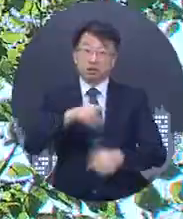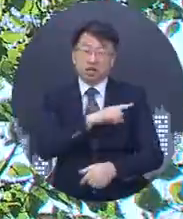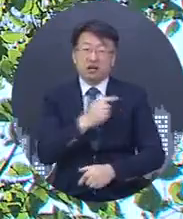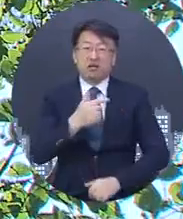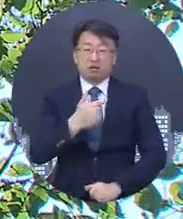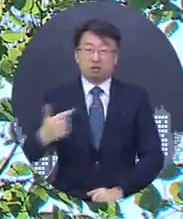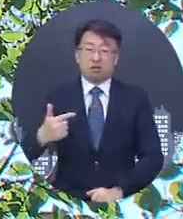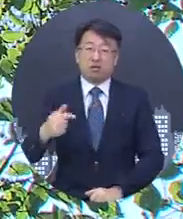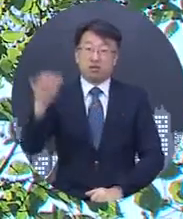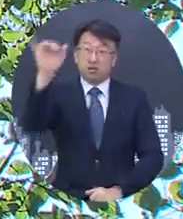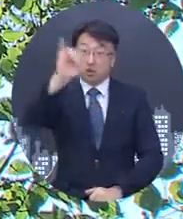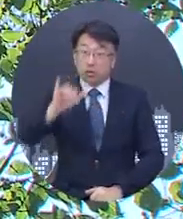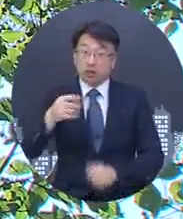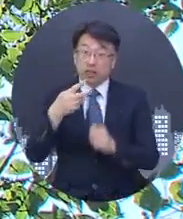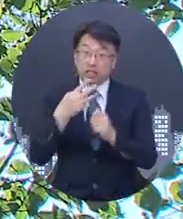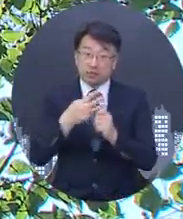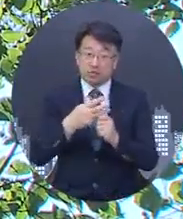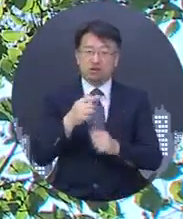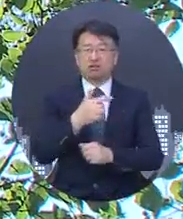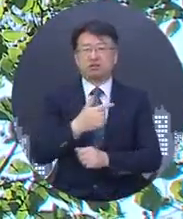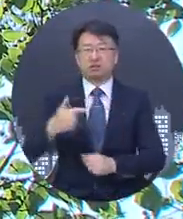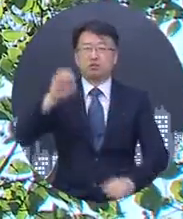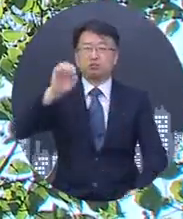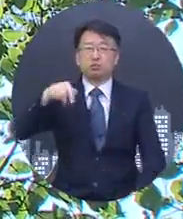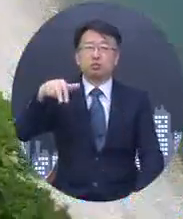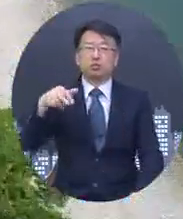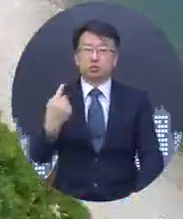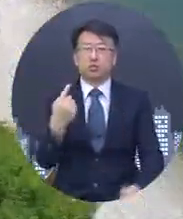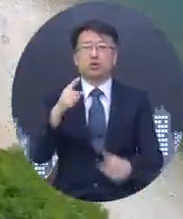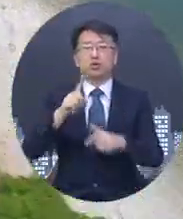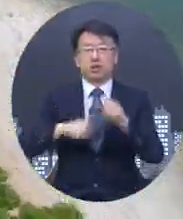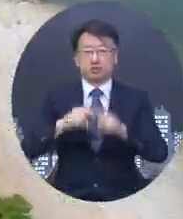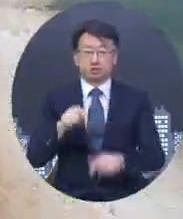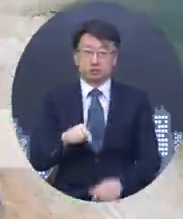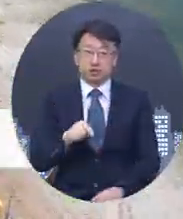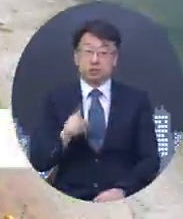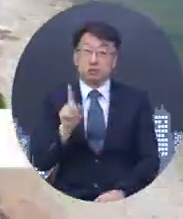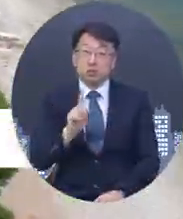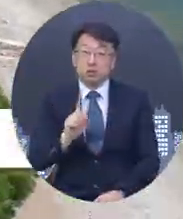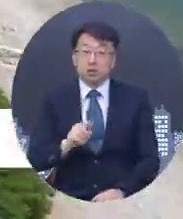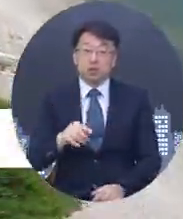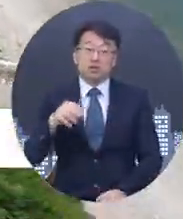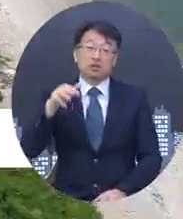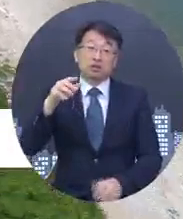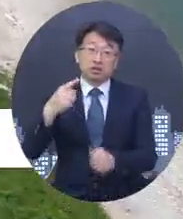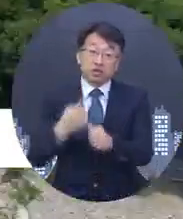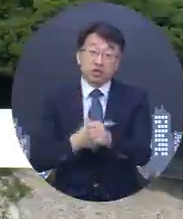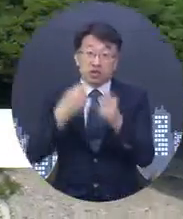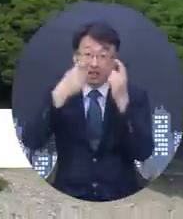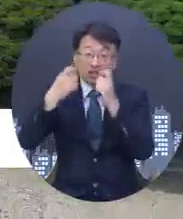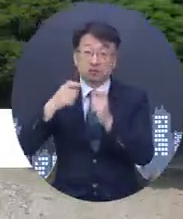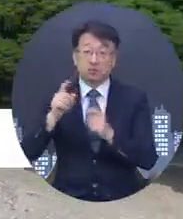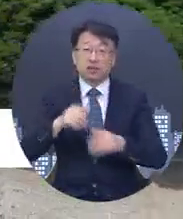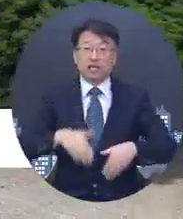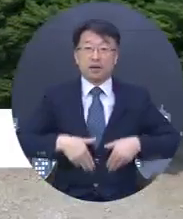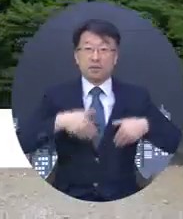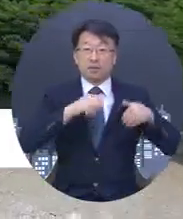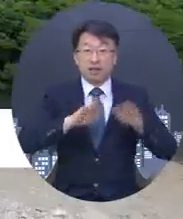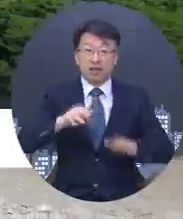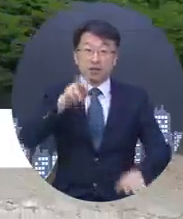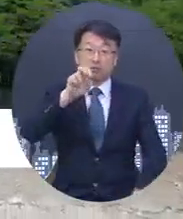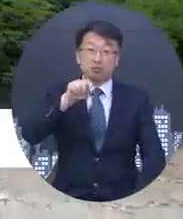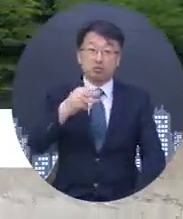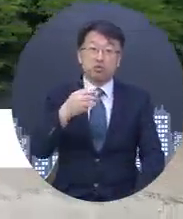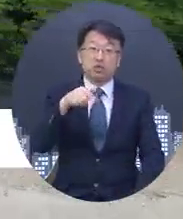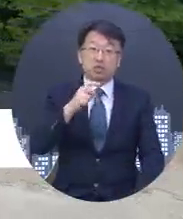가장 크고 전국에서도 세 번째 크기로 알려졌습니다. 푸조나무는 천연기념물인 남해 물관